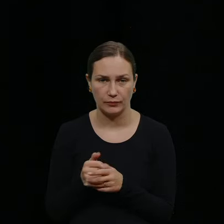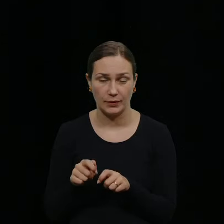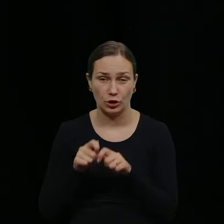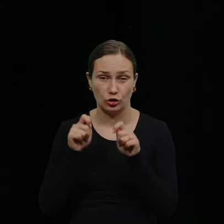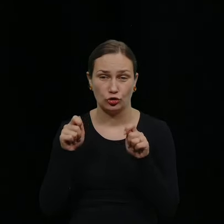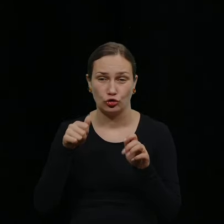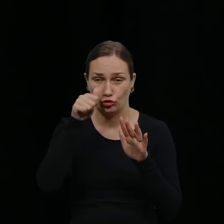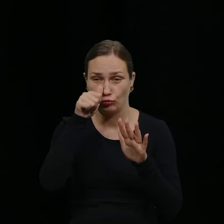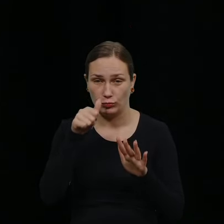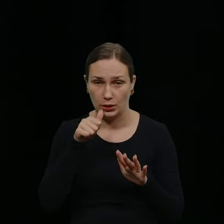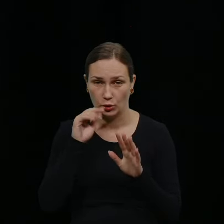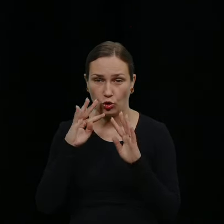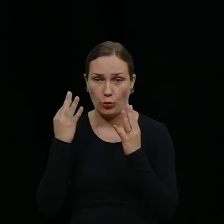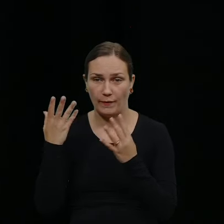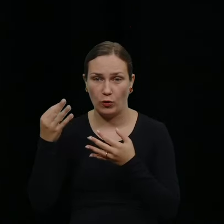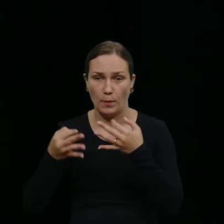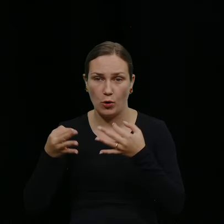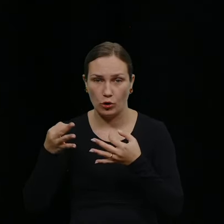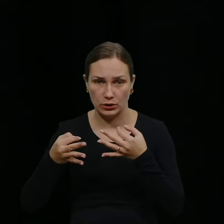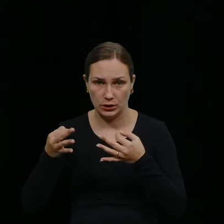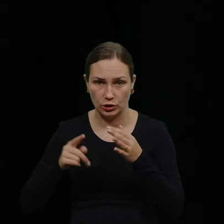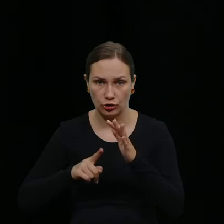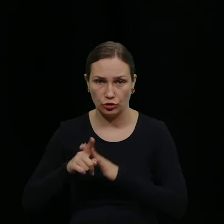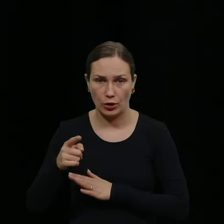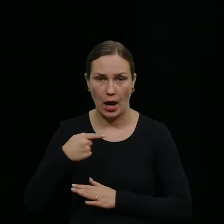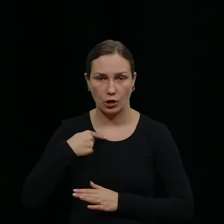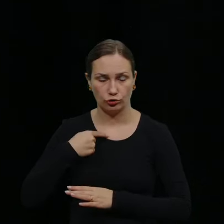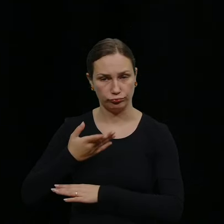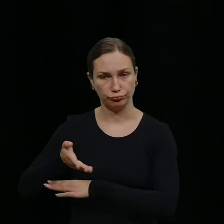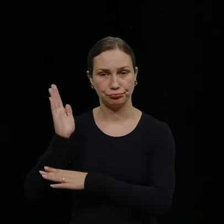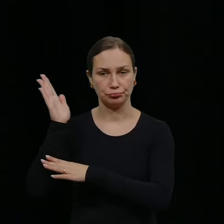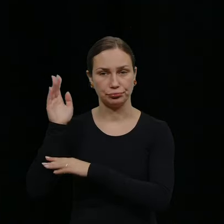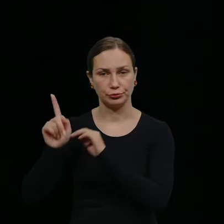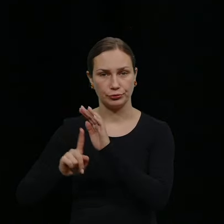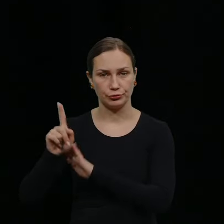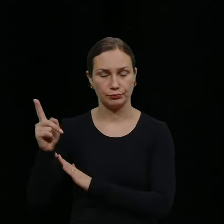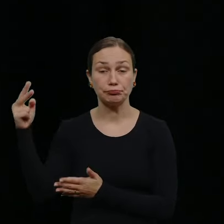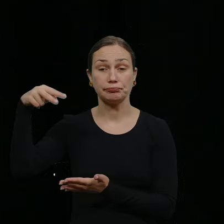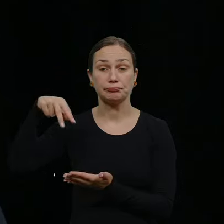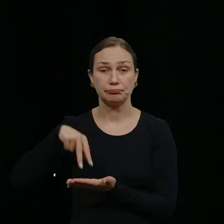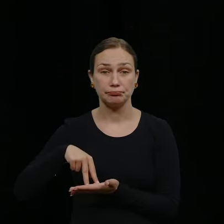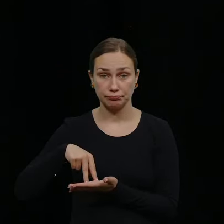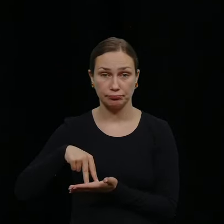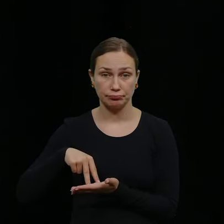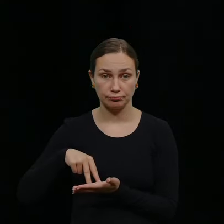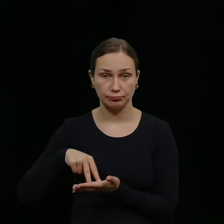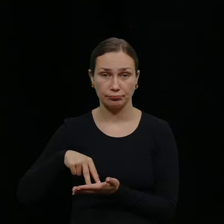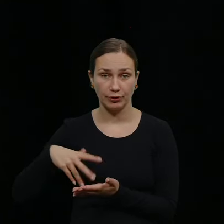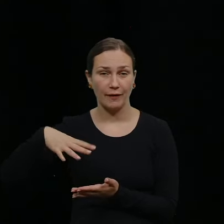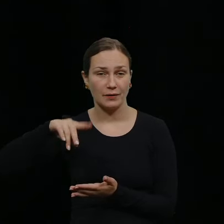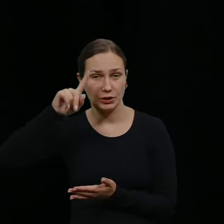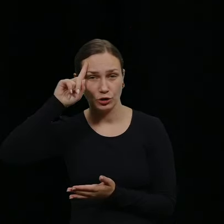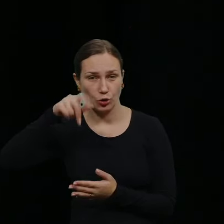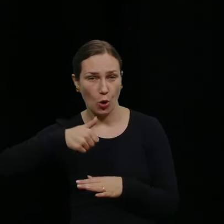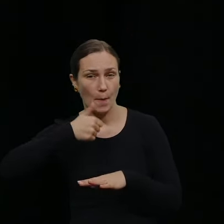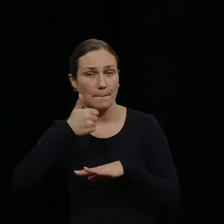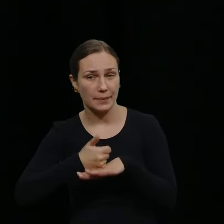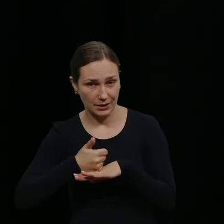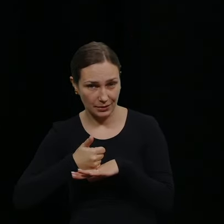Pradžioj pusę metų komiteto posėdžiai prasidėdavo nuo mano pareiškimų. Aš atsistodavau, visi jau žinodavo,